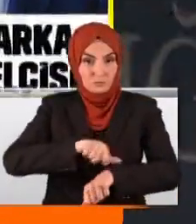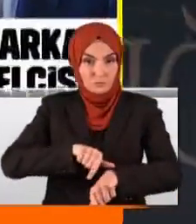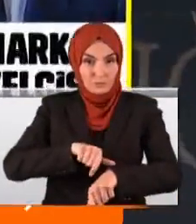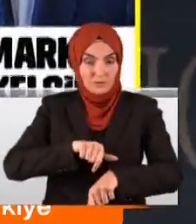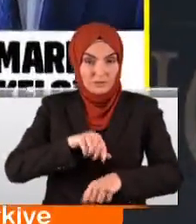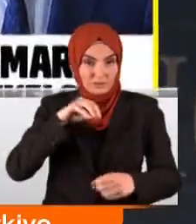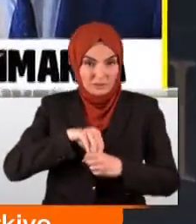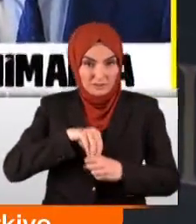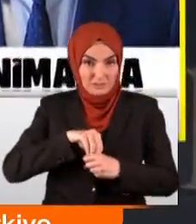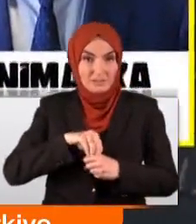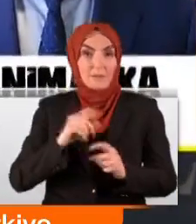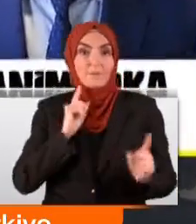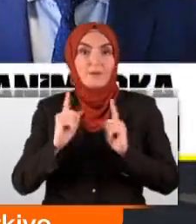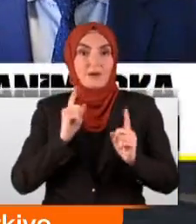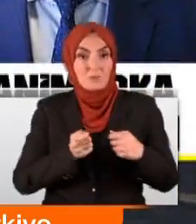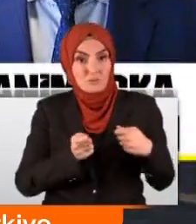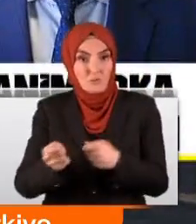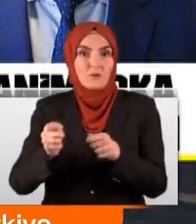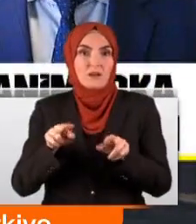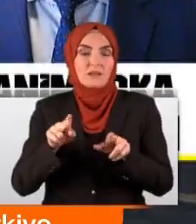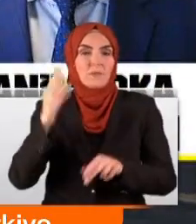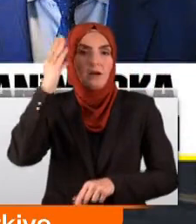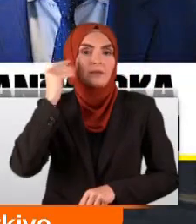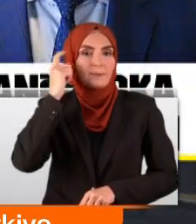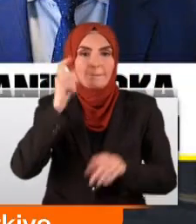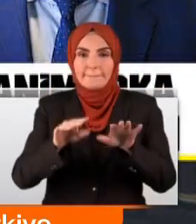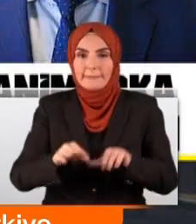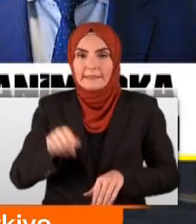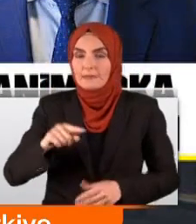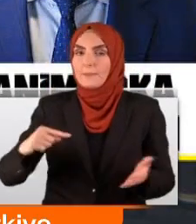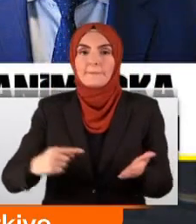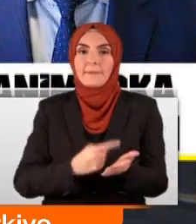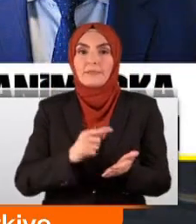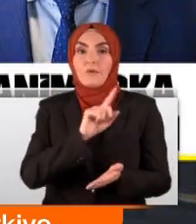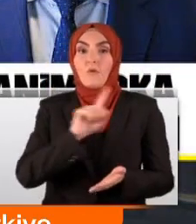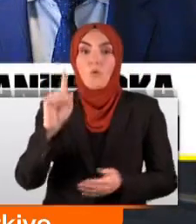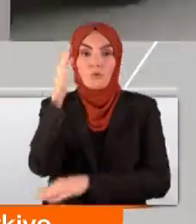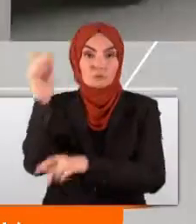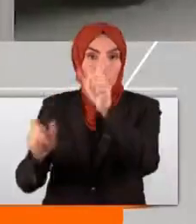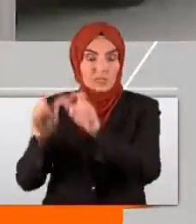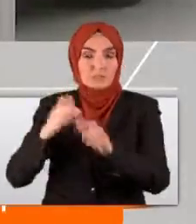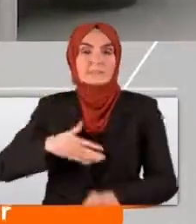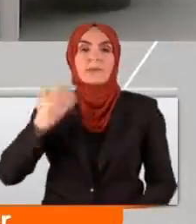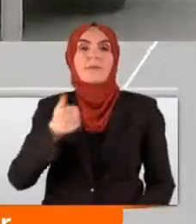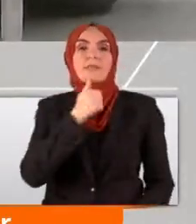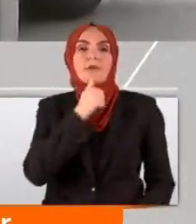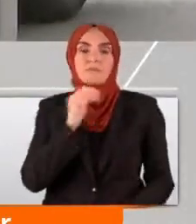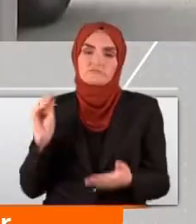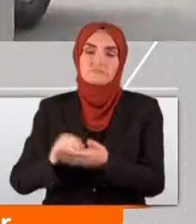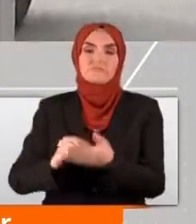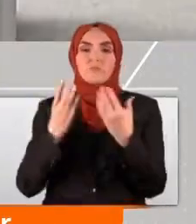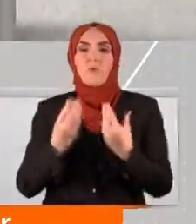yargıya baskı olarak yorumlanan bildiride imzası olan 10 büyükelçi de istenmeyen adam ilan edilecek. 10 tane